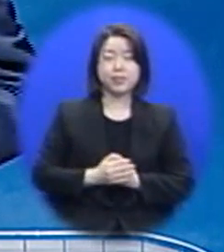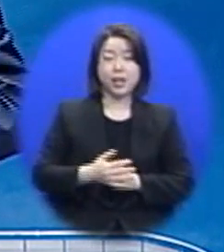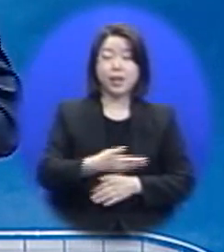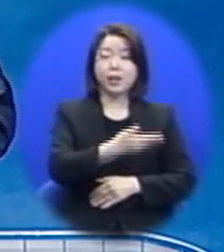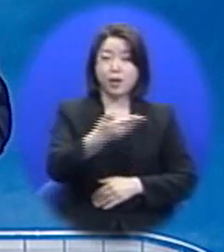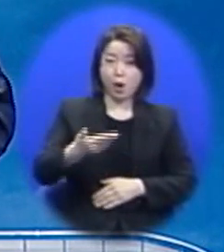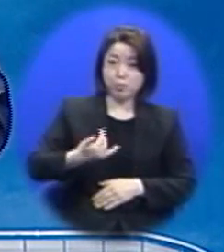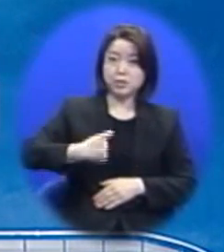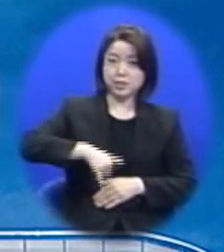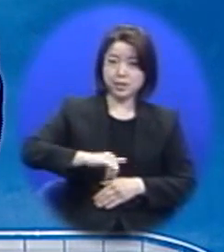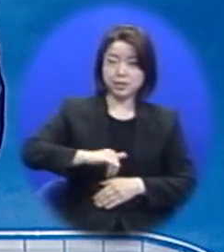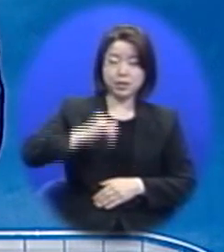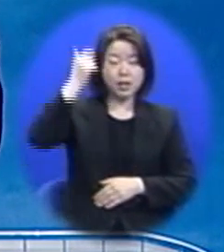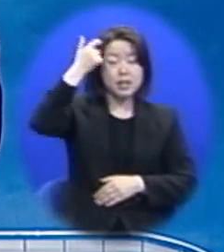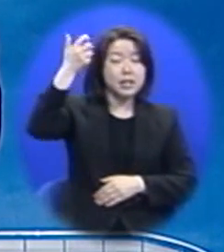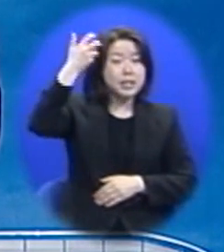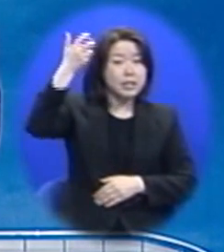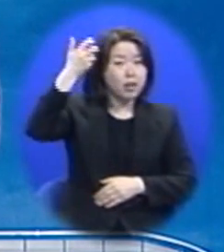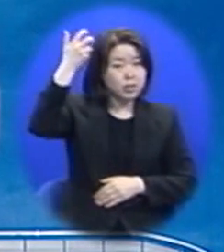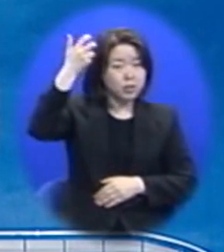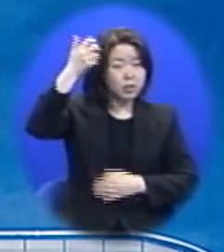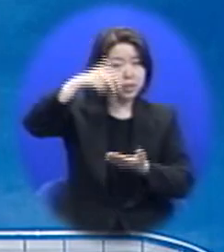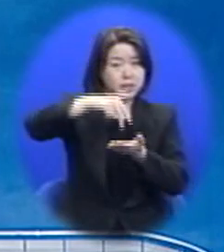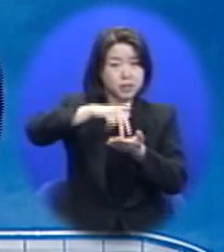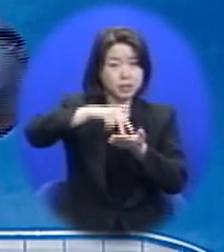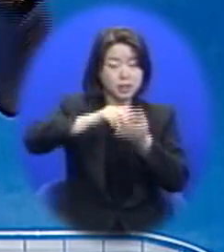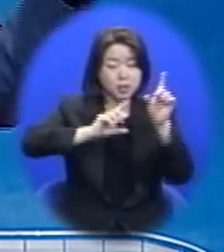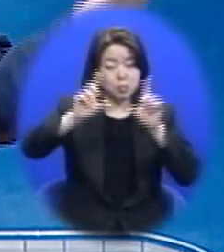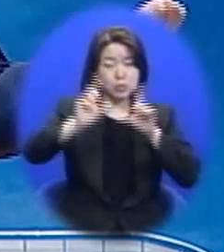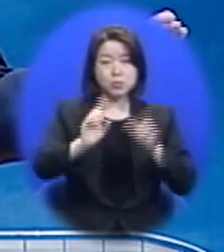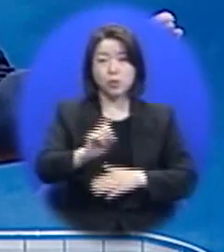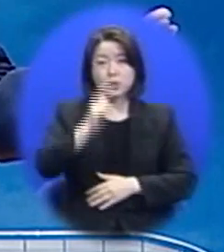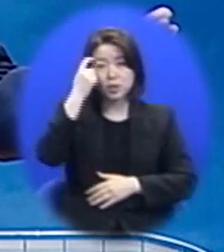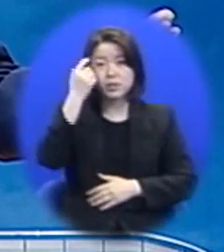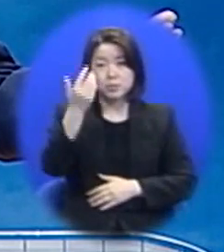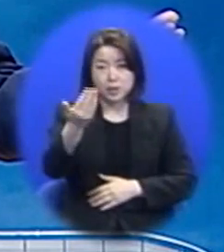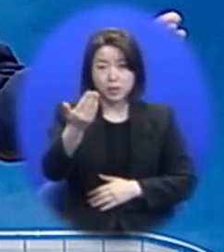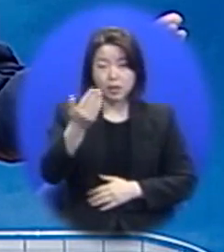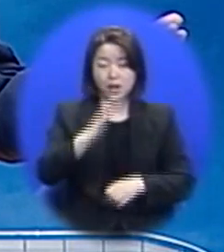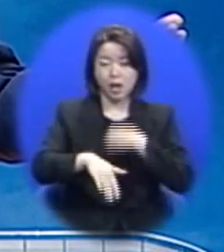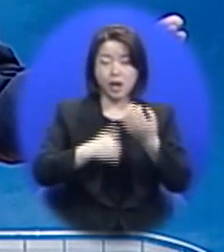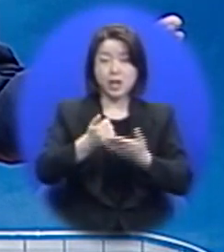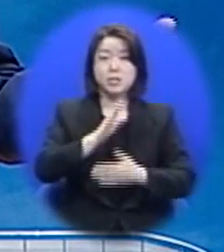여러분의 자녀들의 영적인 상태는 어떻습니까? 하나님을 진짜 믿습니까?